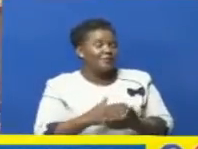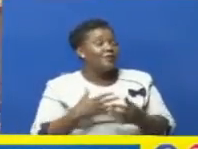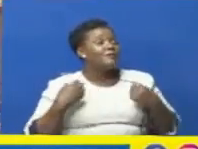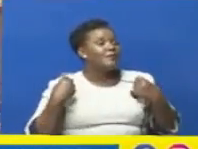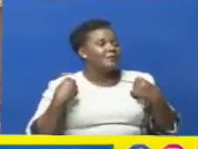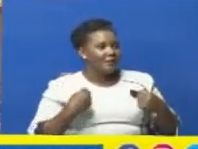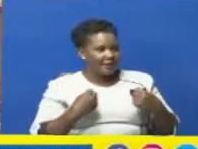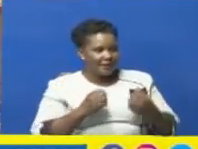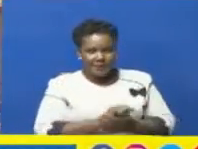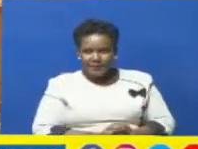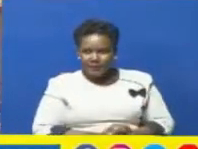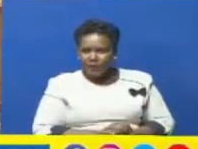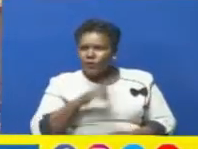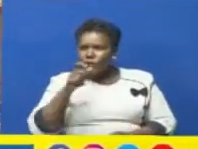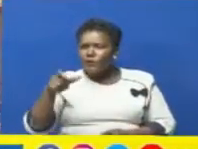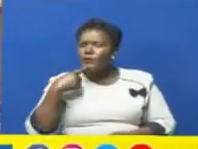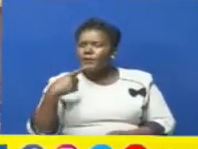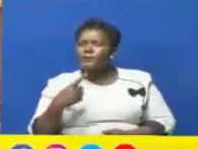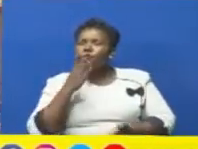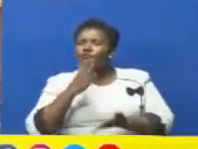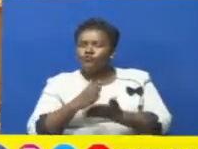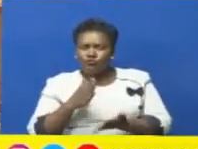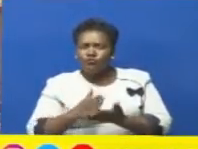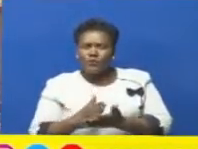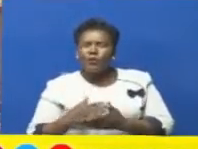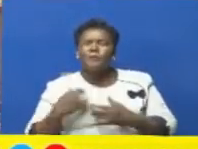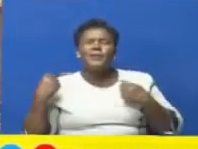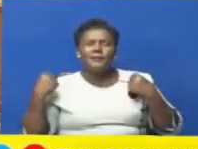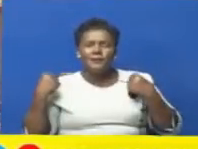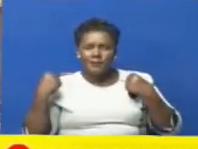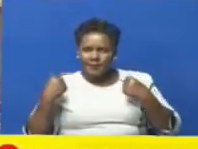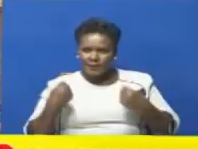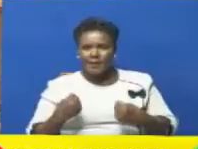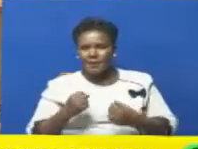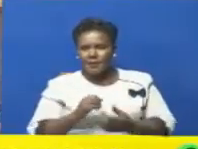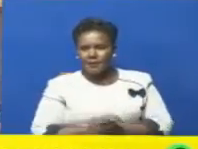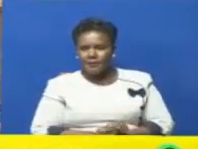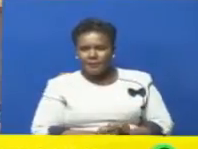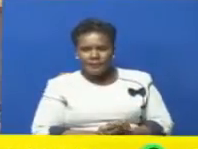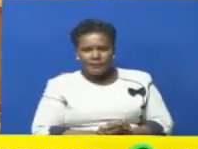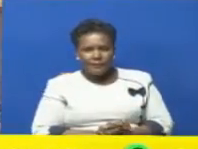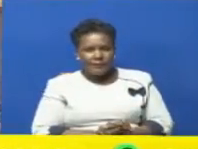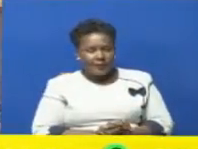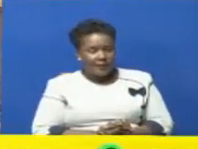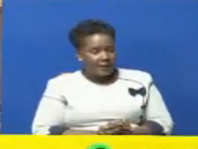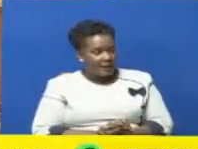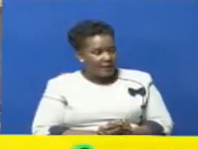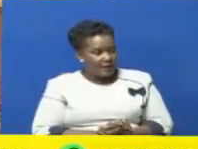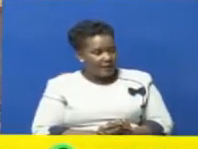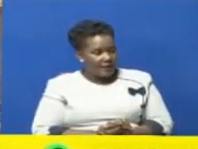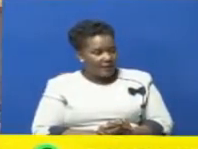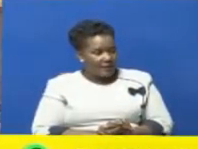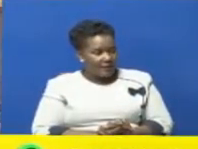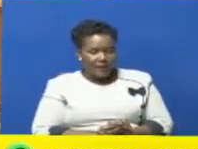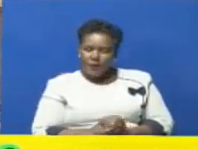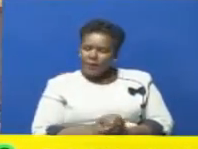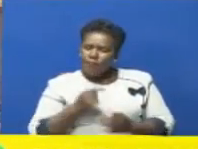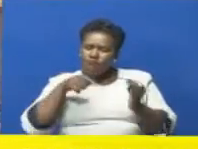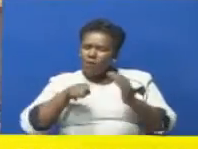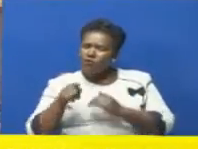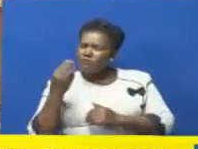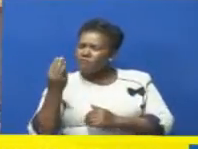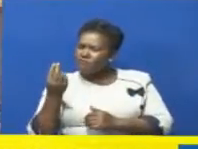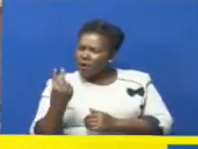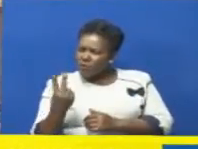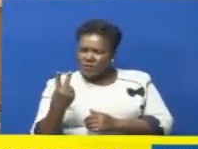kweli performance ilikuwa ni nzuri ya hali ya juu. Ilikuwa ni nzuri lakini hata machache dula. Magoli mawili sio machache. Tu watu wanaangalia